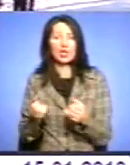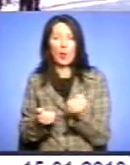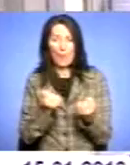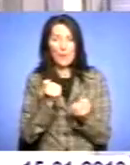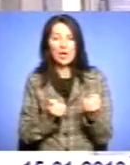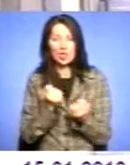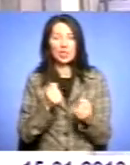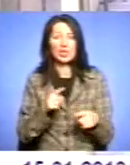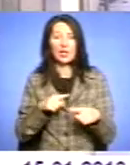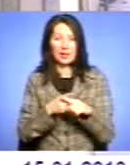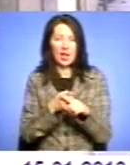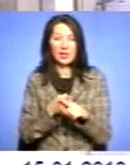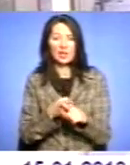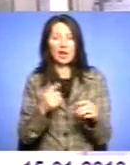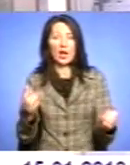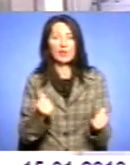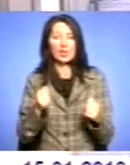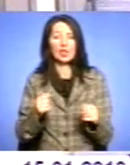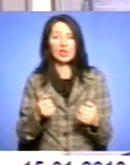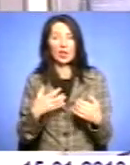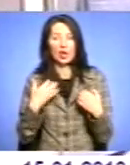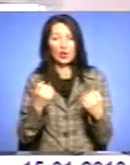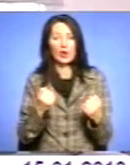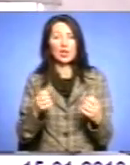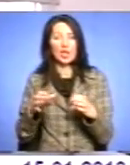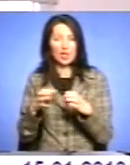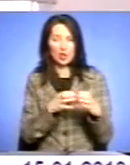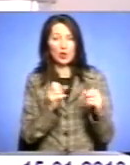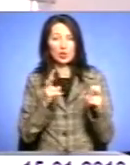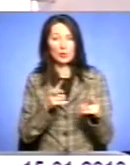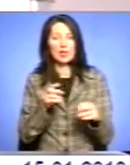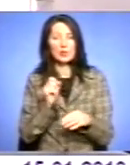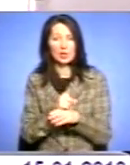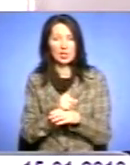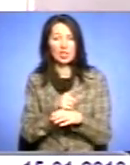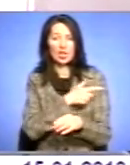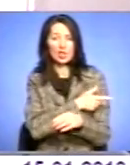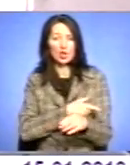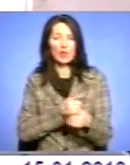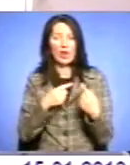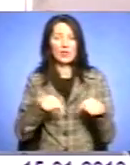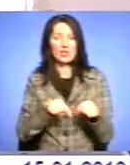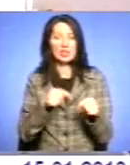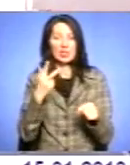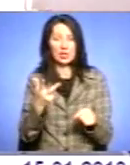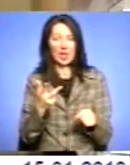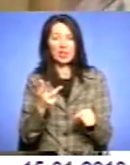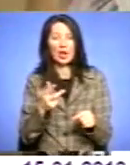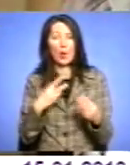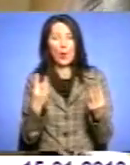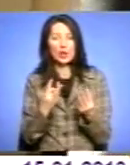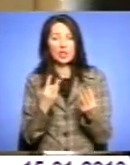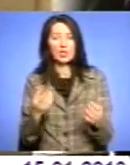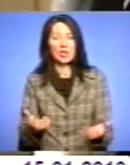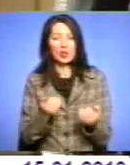пожежної техніки, аварійно-рятувального загону спеціального призначення та чергове відділення 3-ї державної пожежно-рятувальної частини